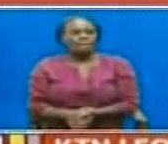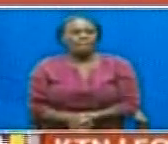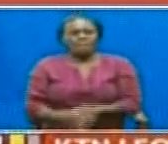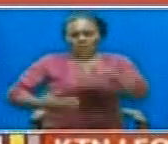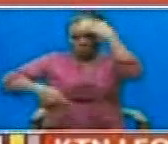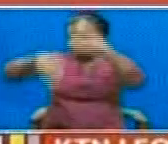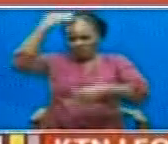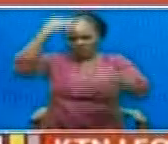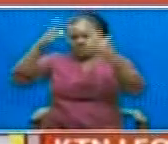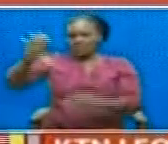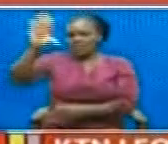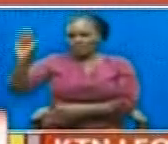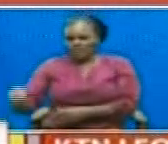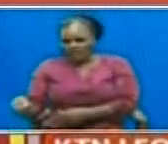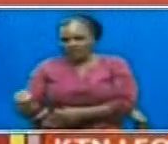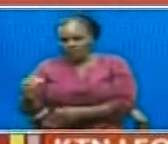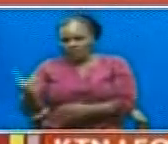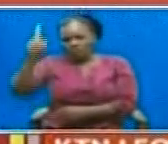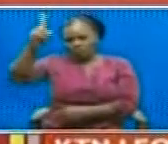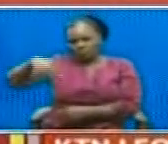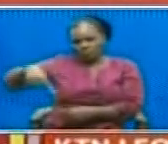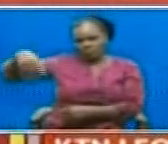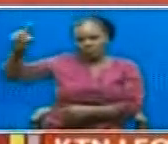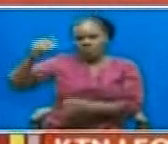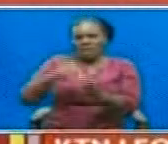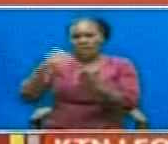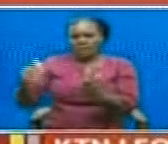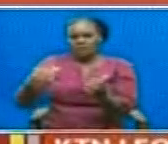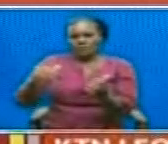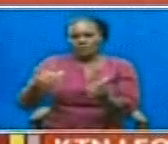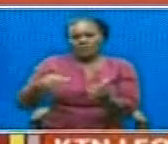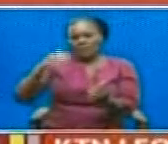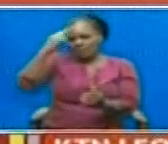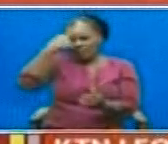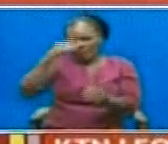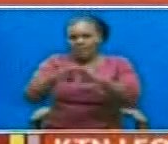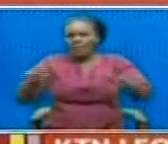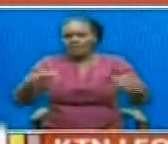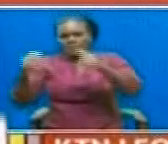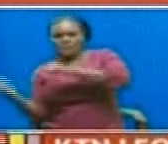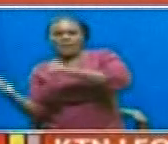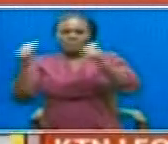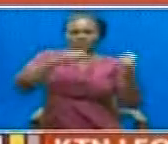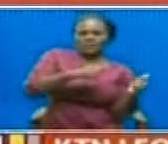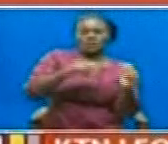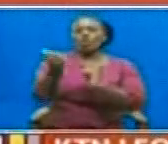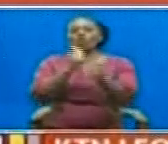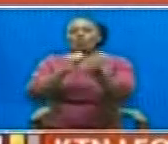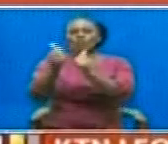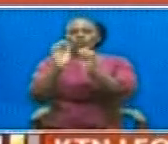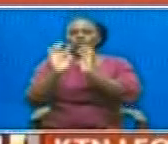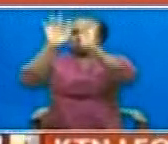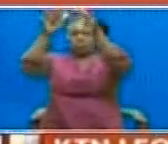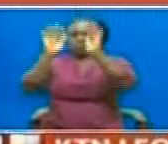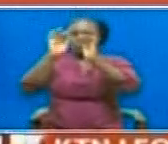Chuo Kikuu cha Africa Nazarene hii leo kiliibuka washindi dhidi ya Parklands Baptist Conradi, ikiwa ni katika mechi ya mpira wa vikapu